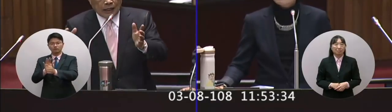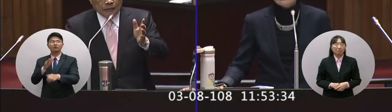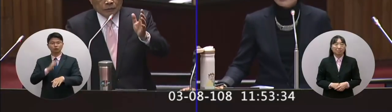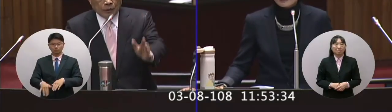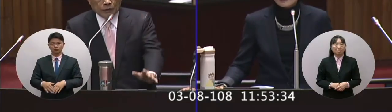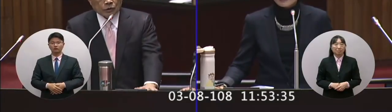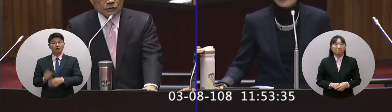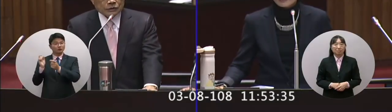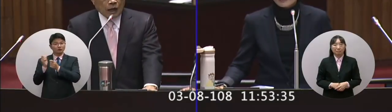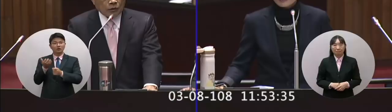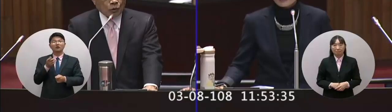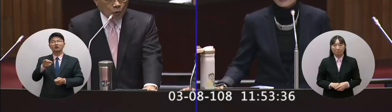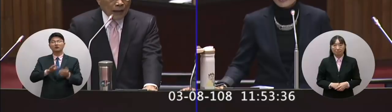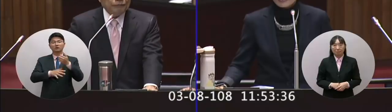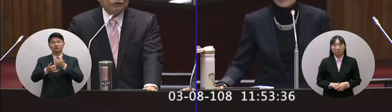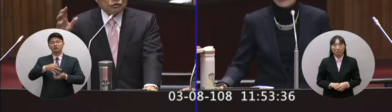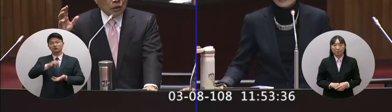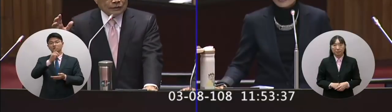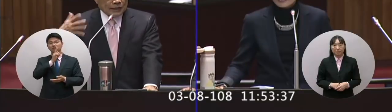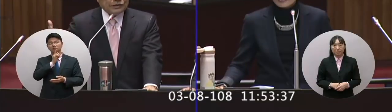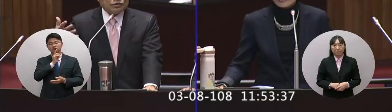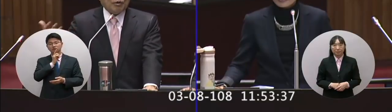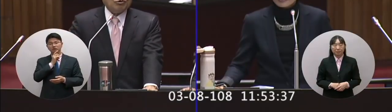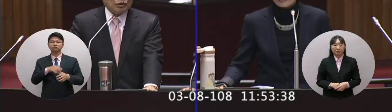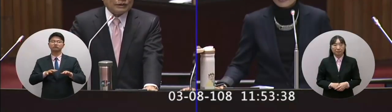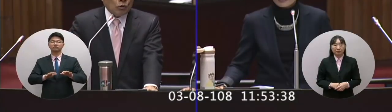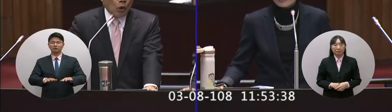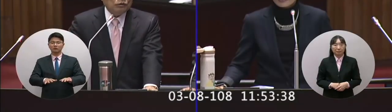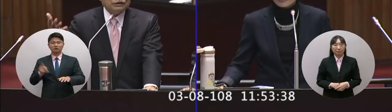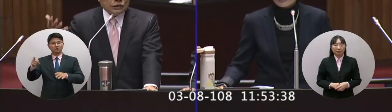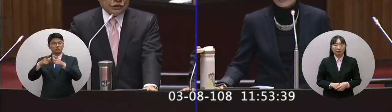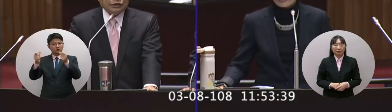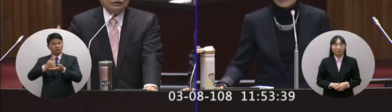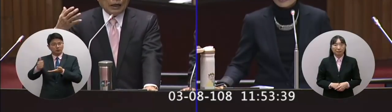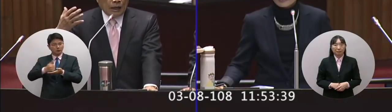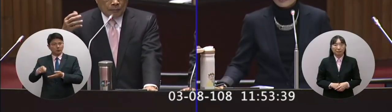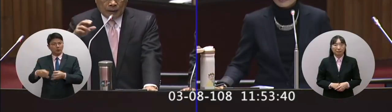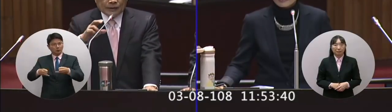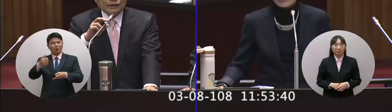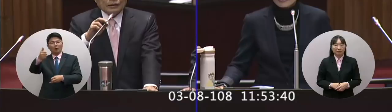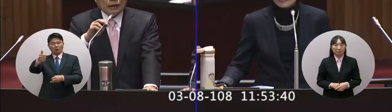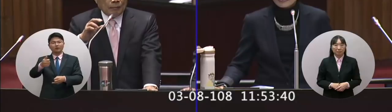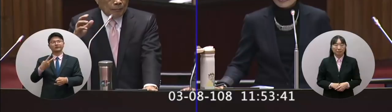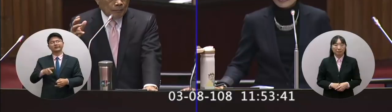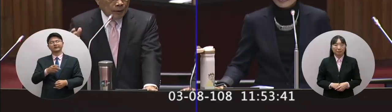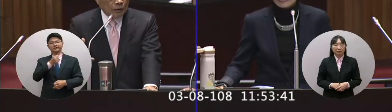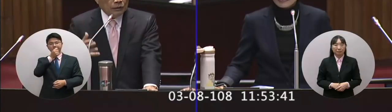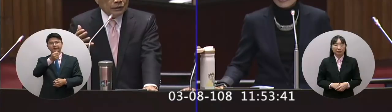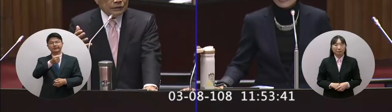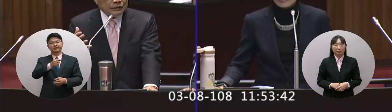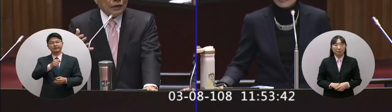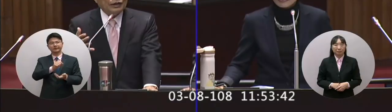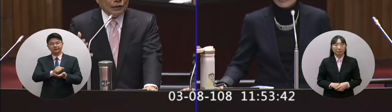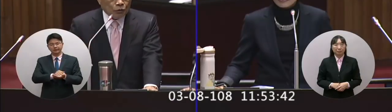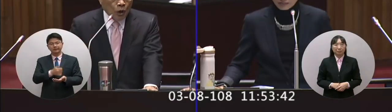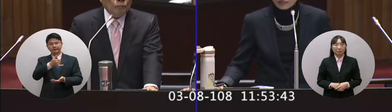阵刚才委员所指教有关说这一次这么丰硕成果，可惜媒体没有